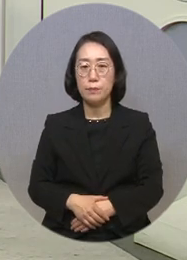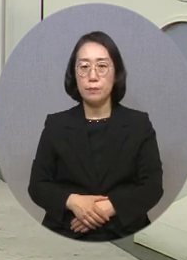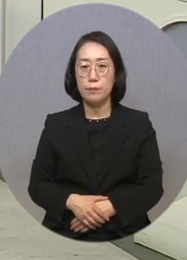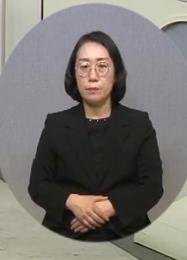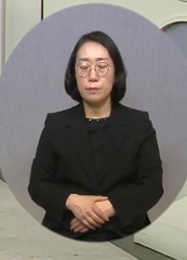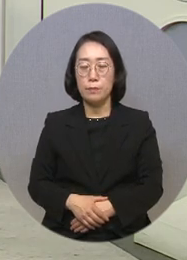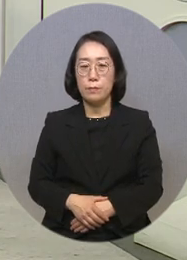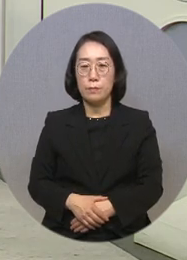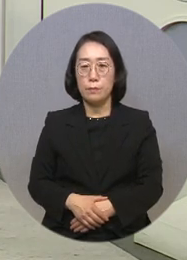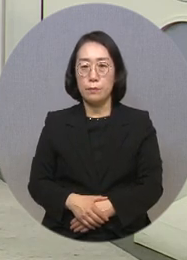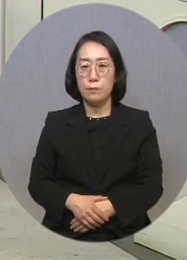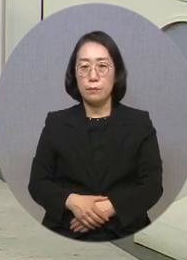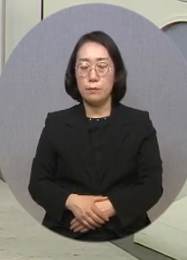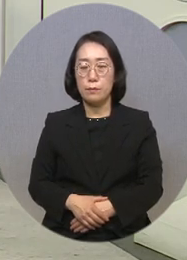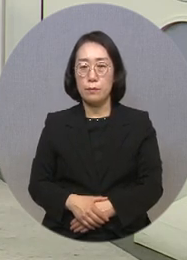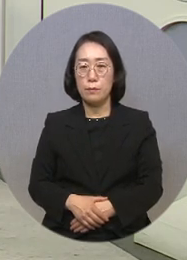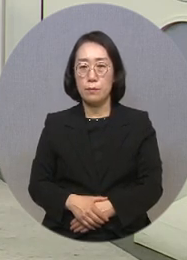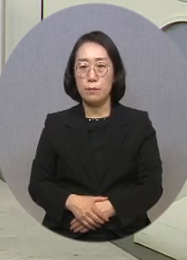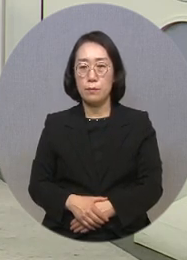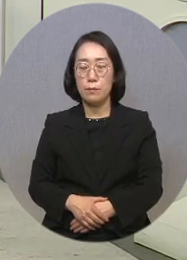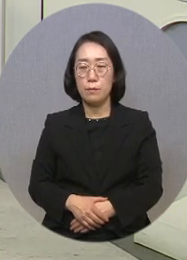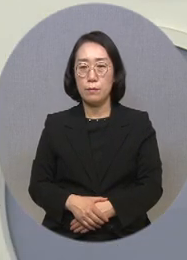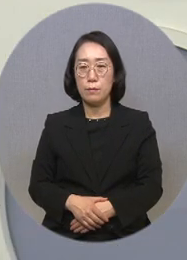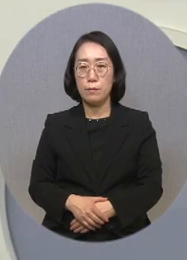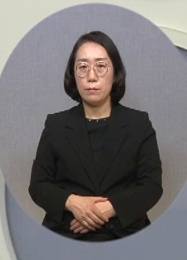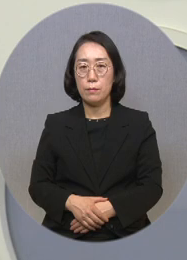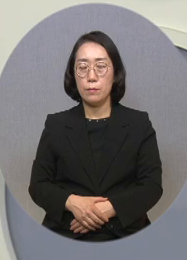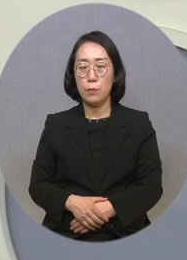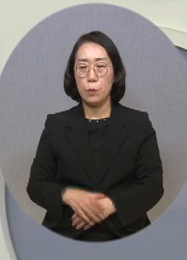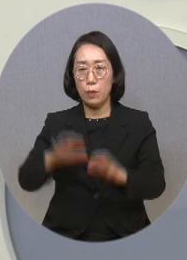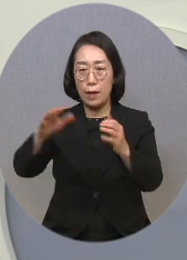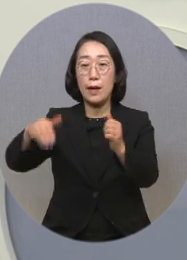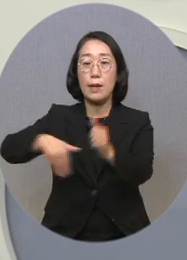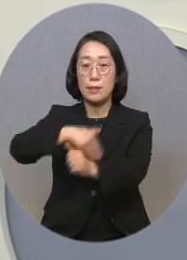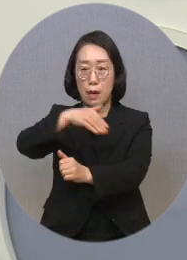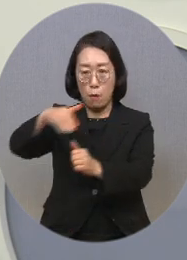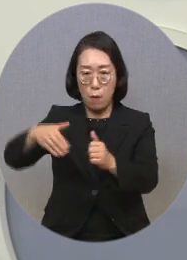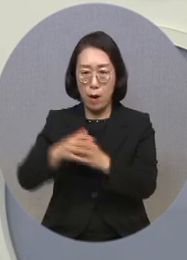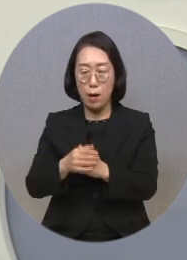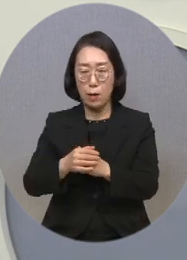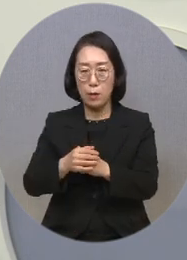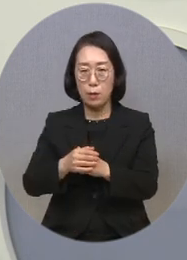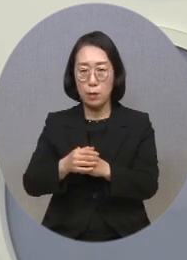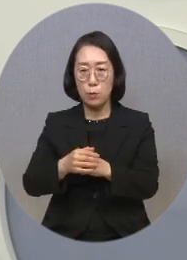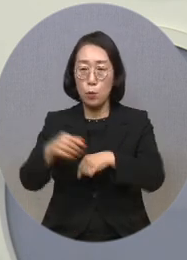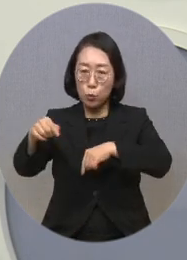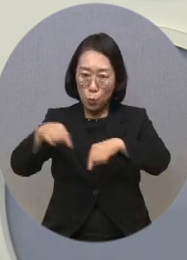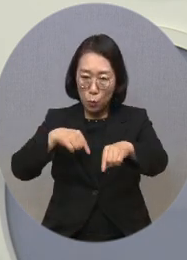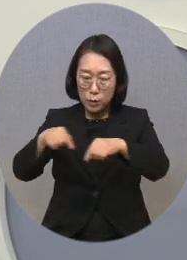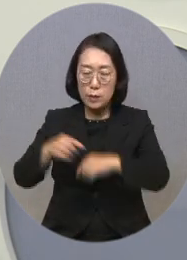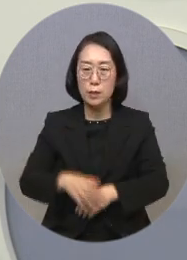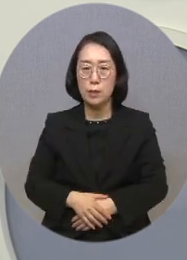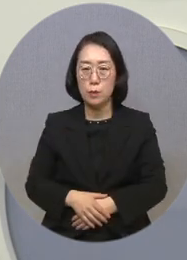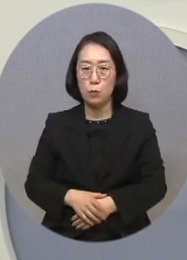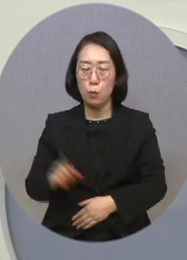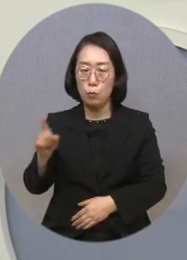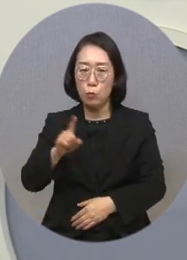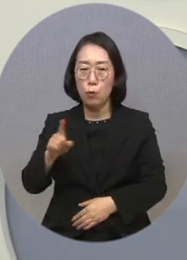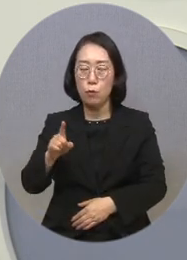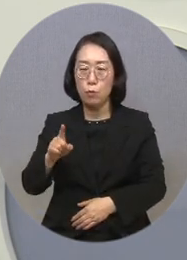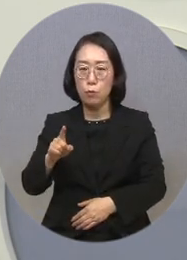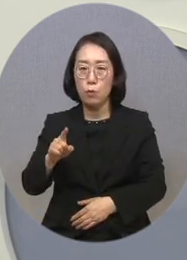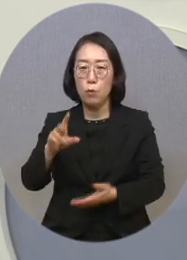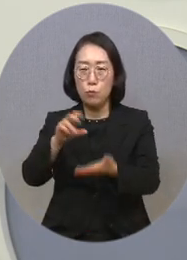그 경국이나 또 국사에도 어떤 염려 그 저항되는 일이